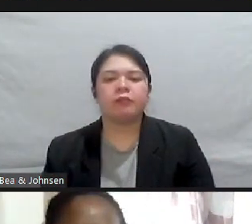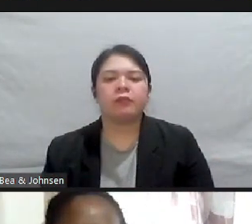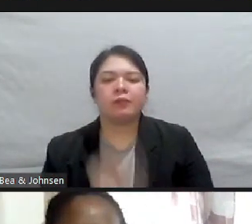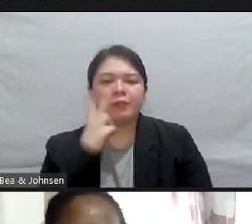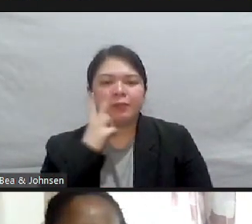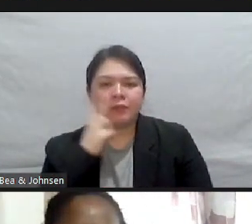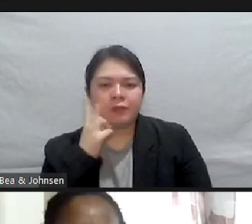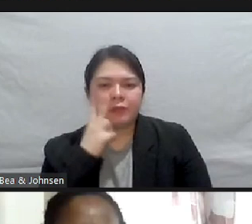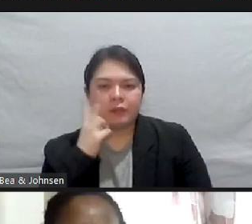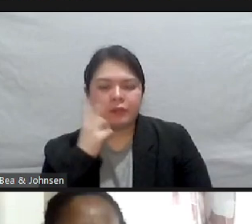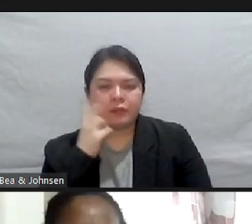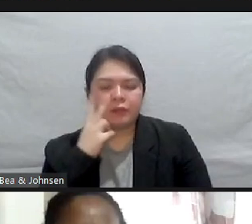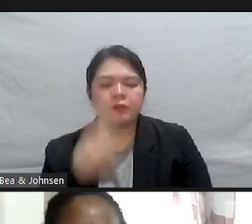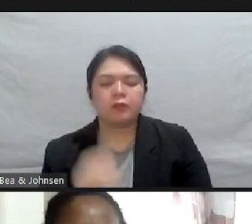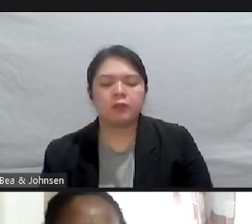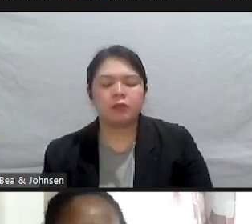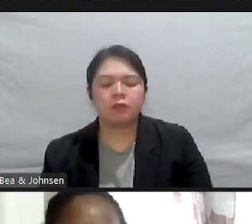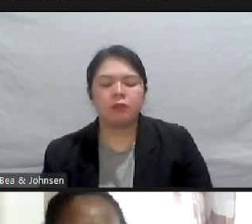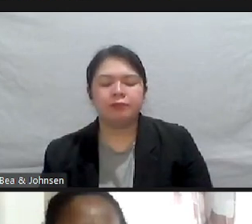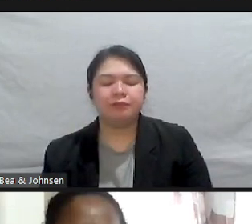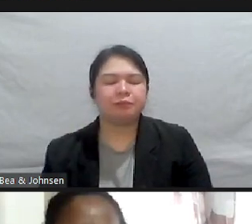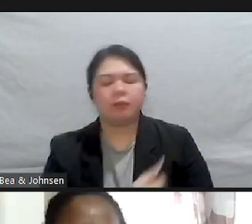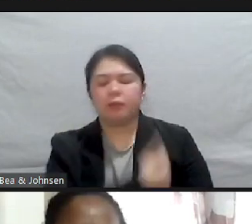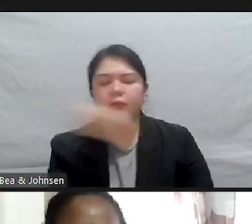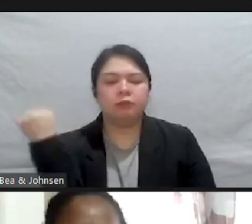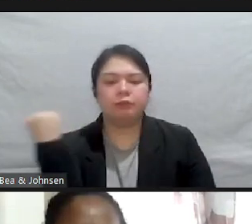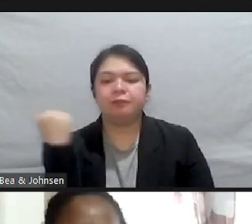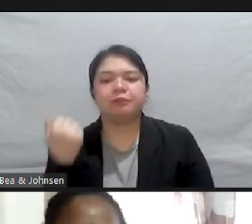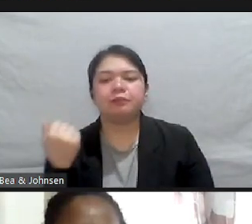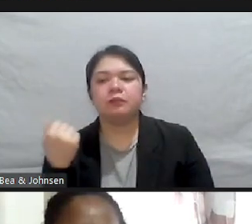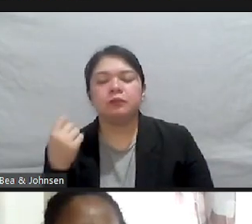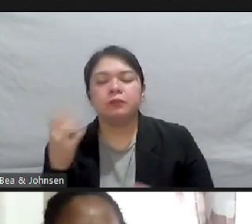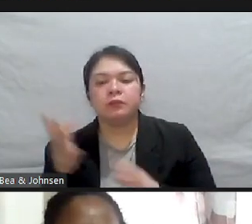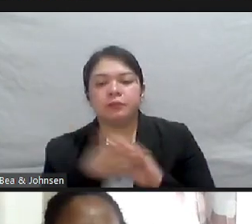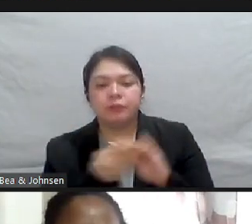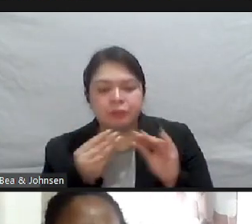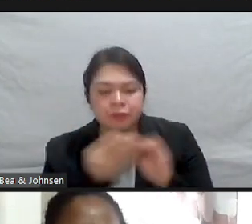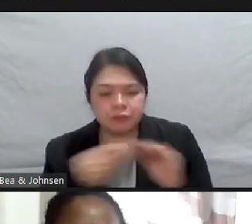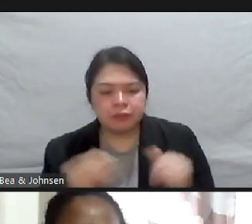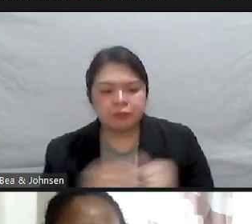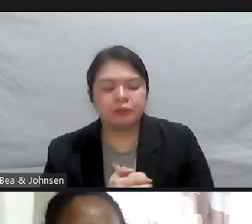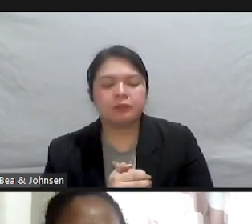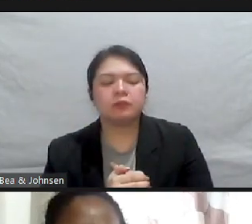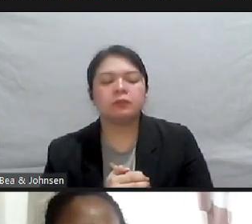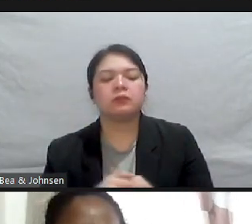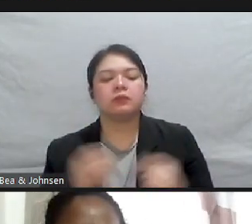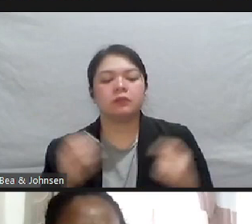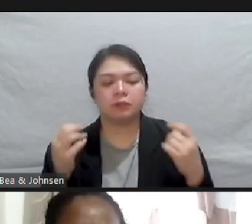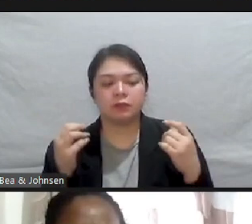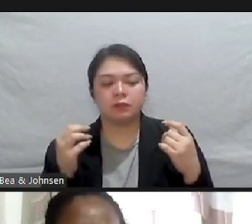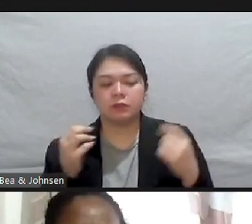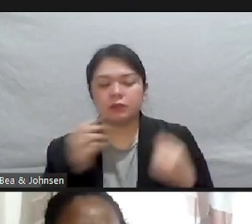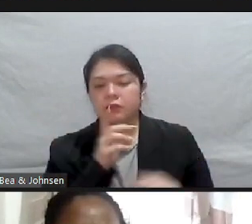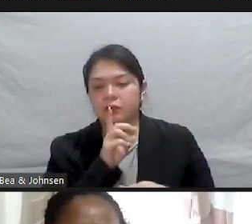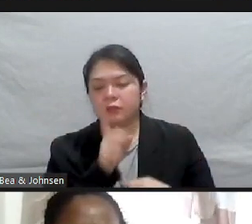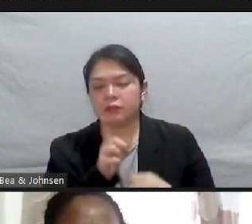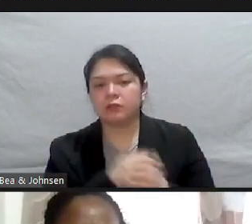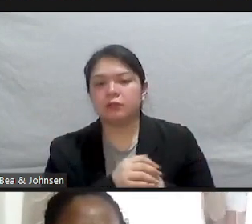natin. Ang isa rin na ano, talagang if worst comes to worst, kasi kung talagang